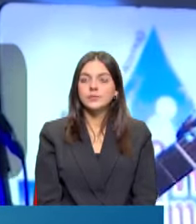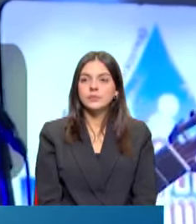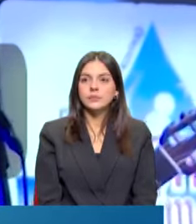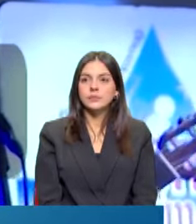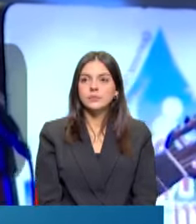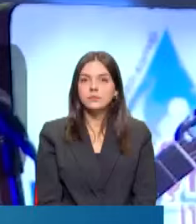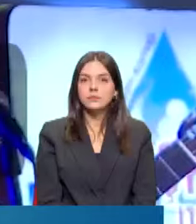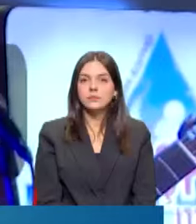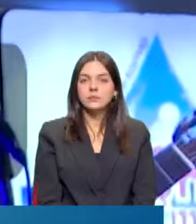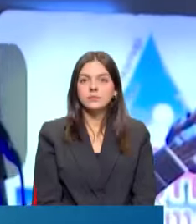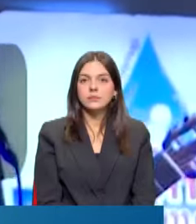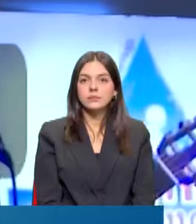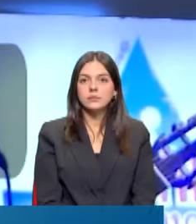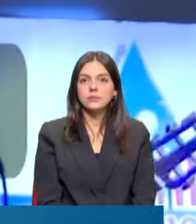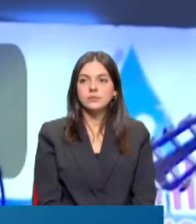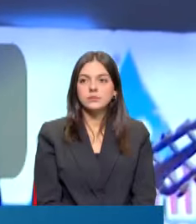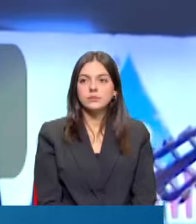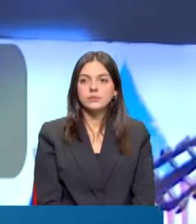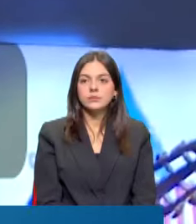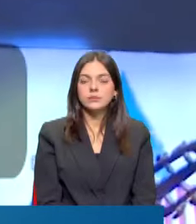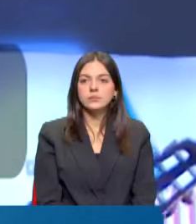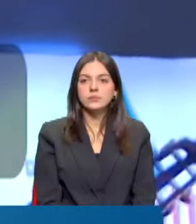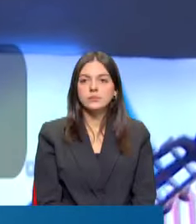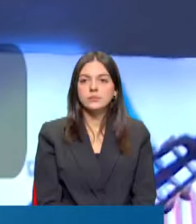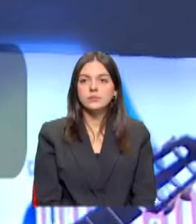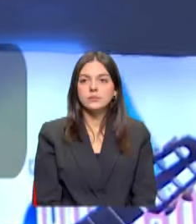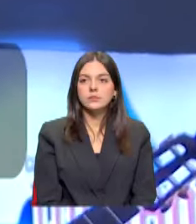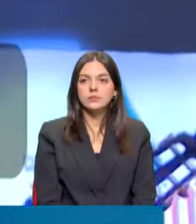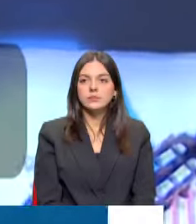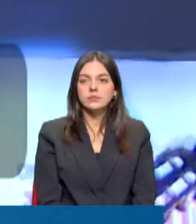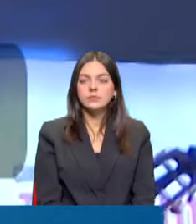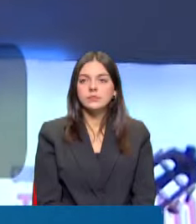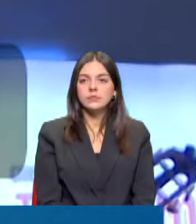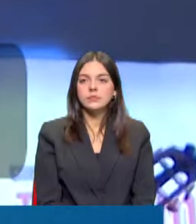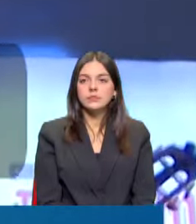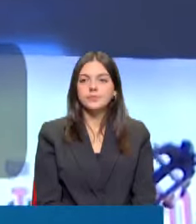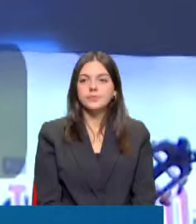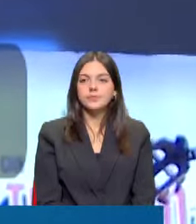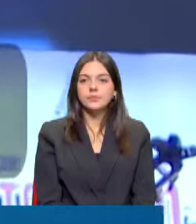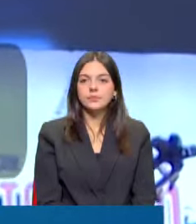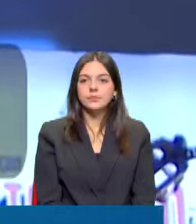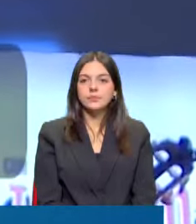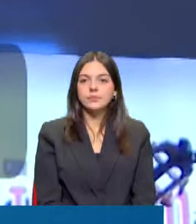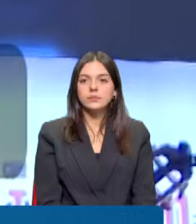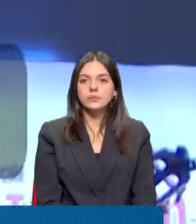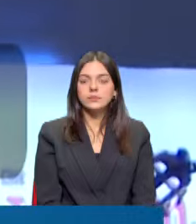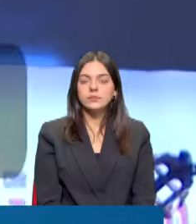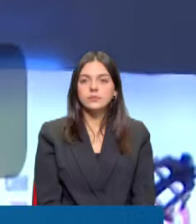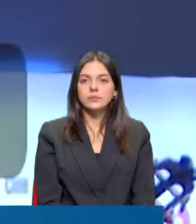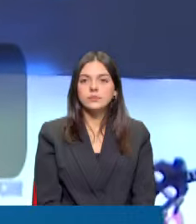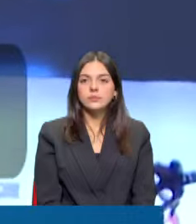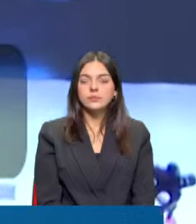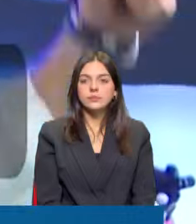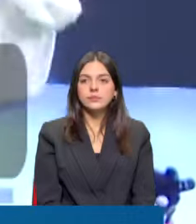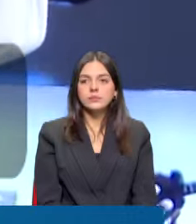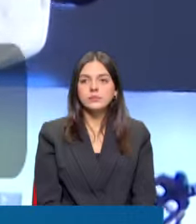karşı olanlarla kol kola giren liderimiz varken benim kolumdakine söyleyecek